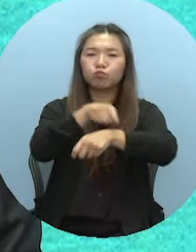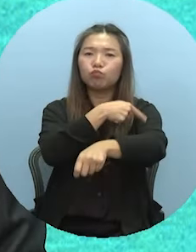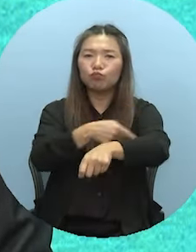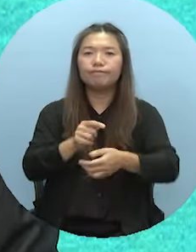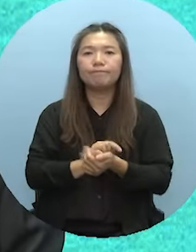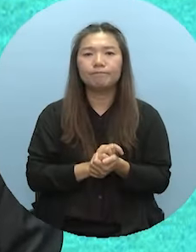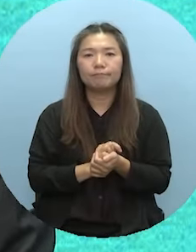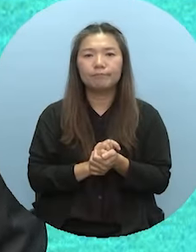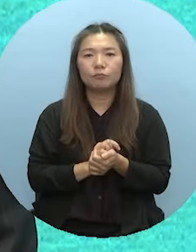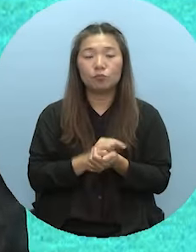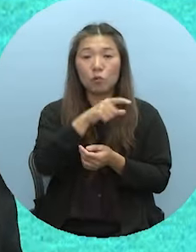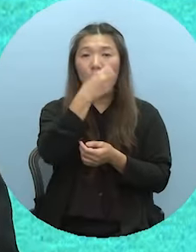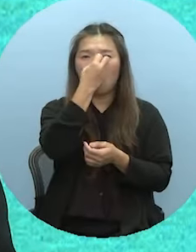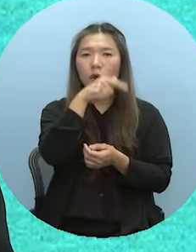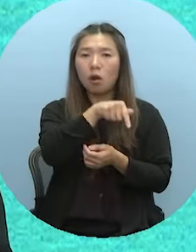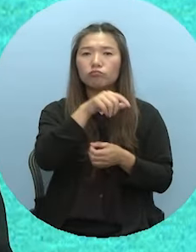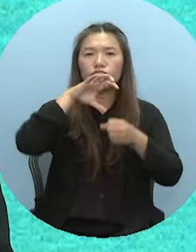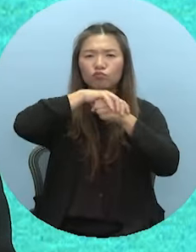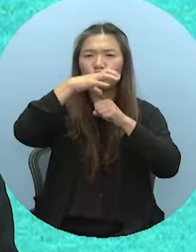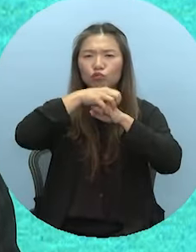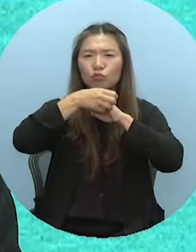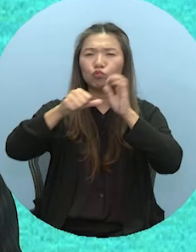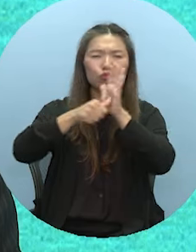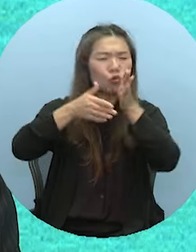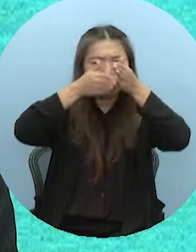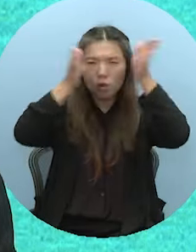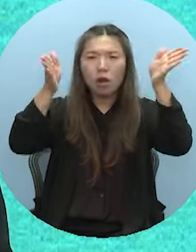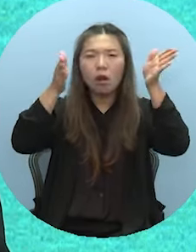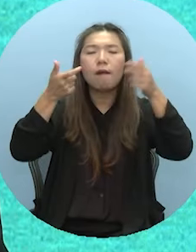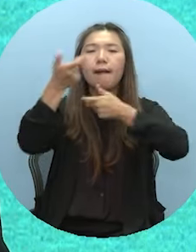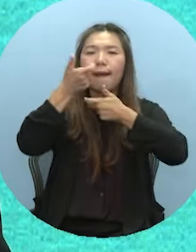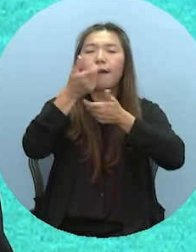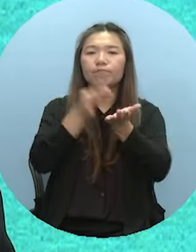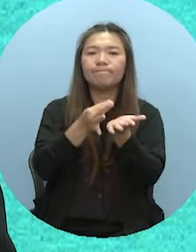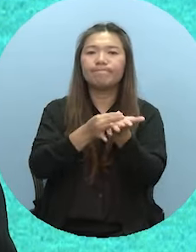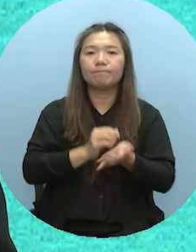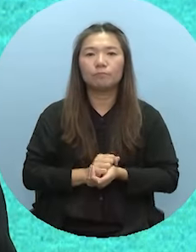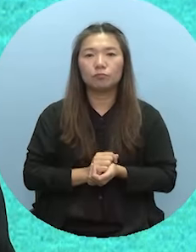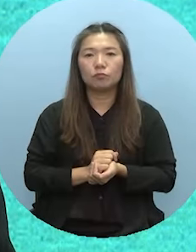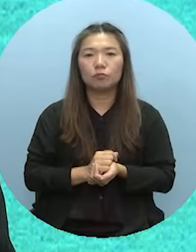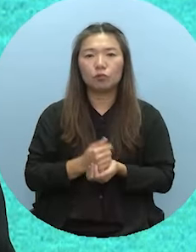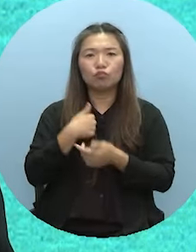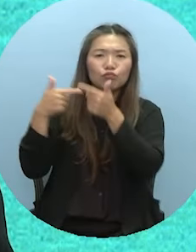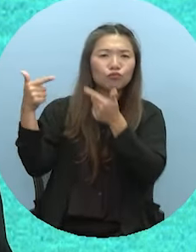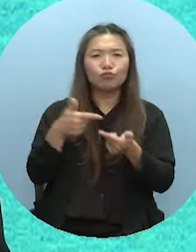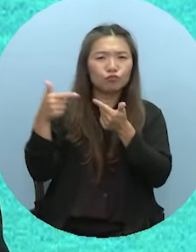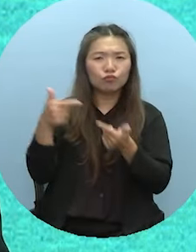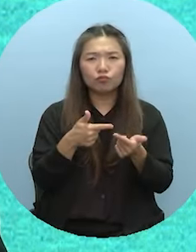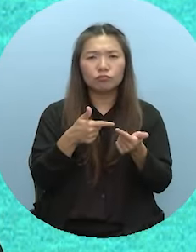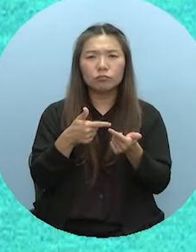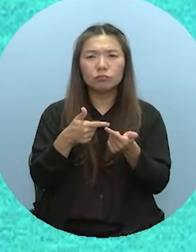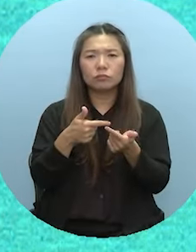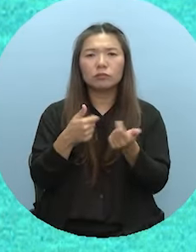嘅，而香港係全球最開放嘅經濟體之一。我哋一直係奉行自